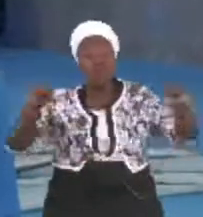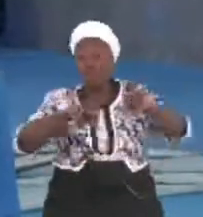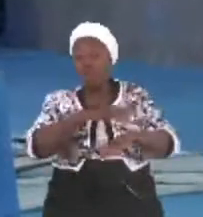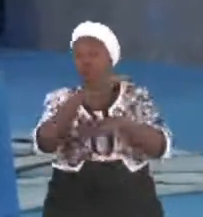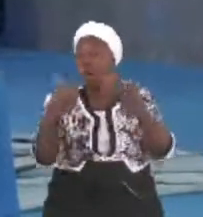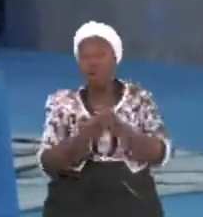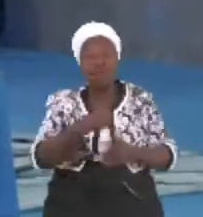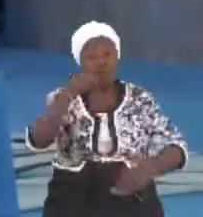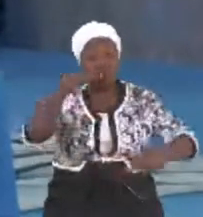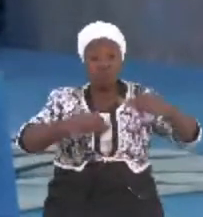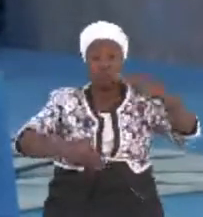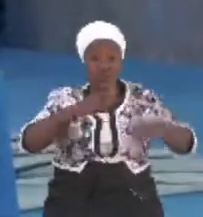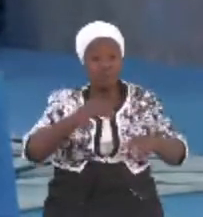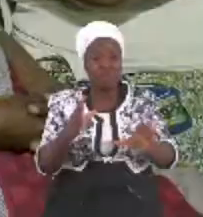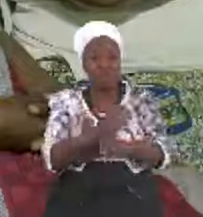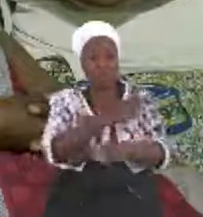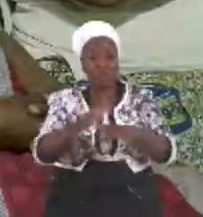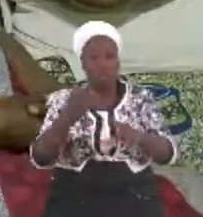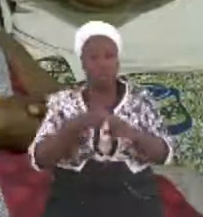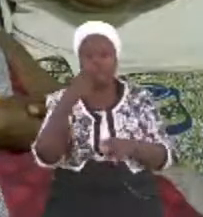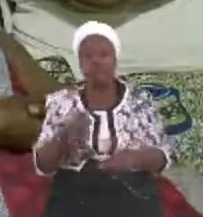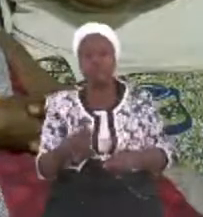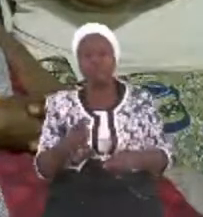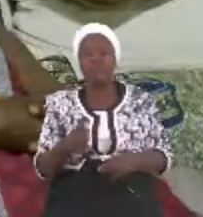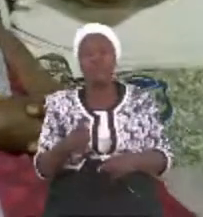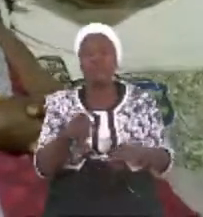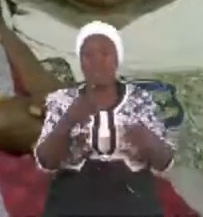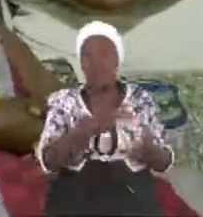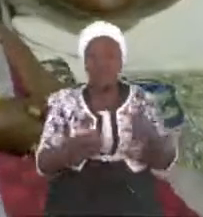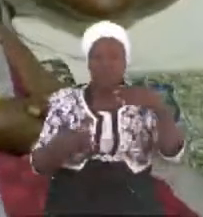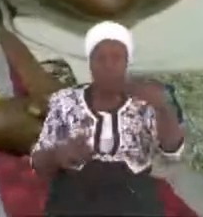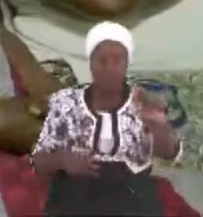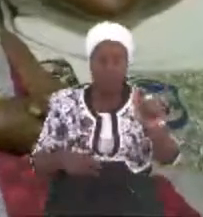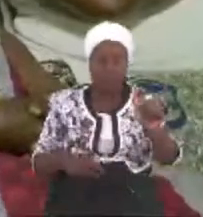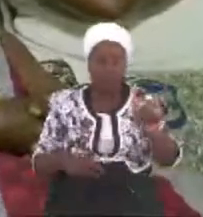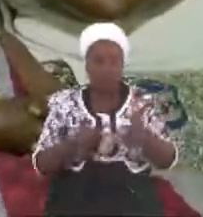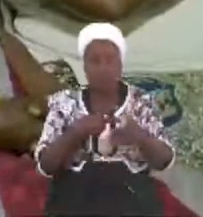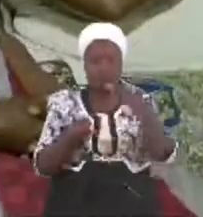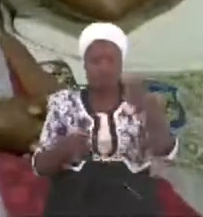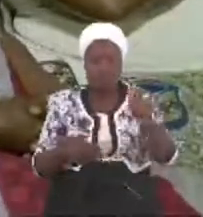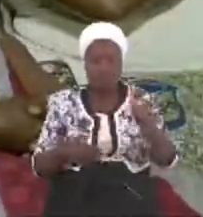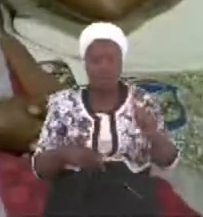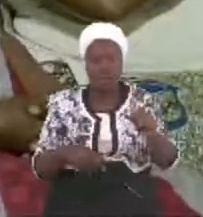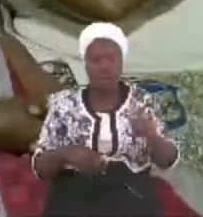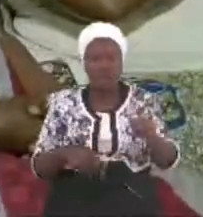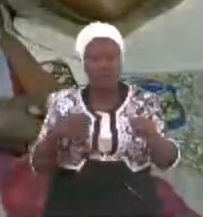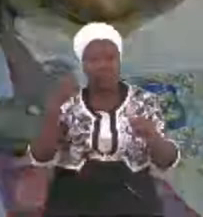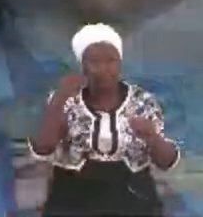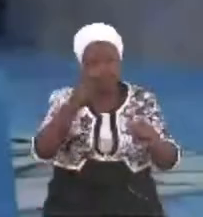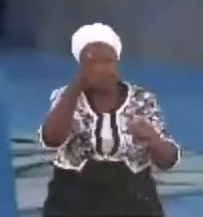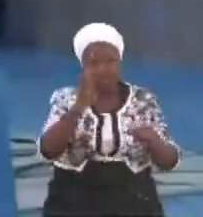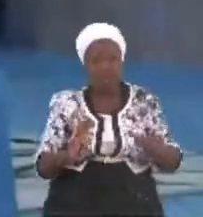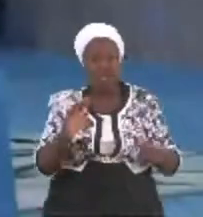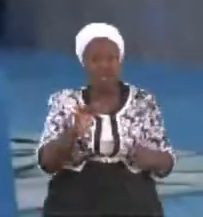tout jugement seront ôtés de ta vie. Verset 10 de 2 Corinthiens 7. En effet, la tristesse selon